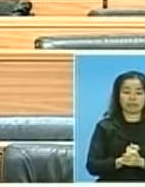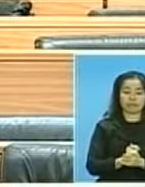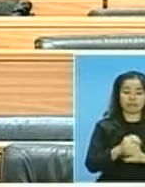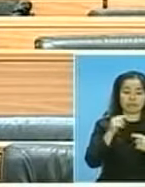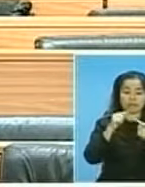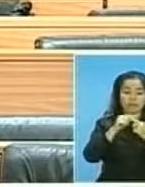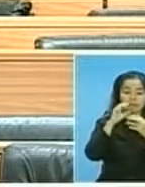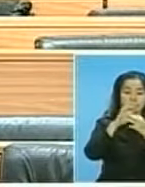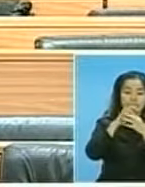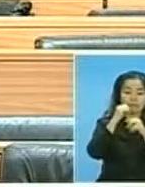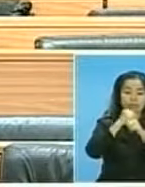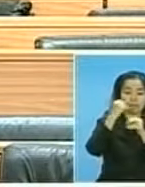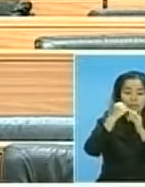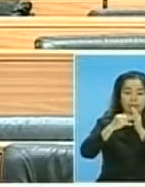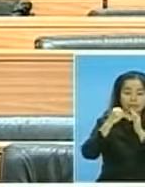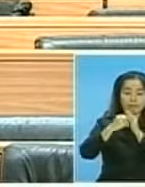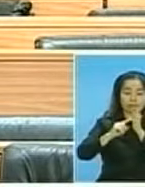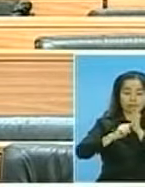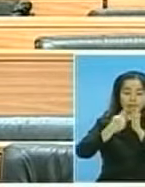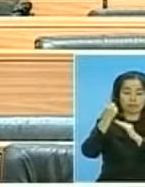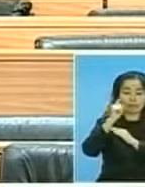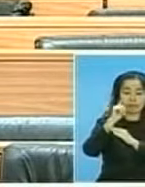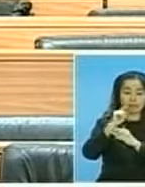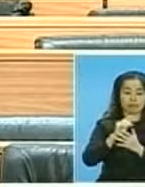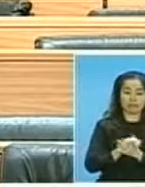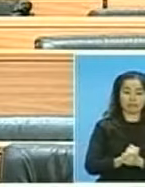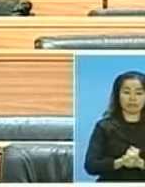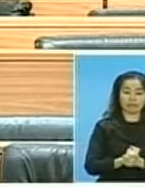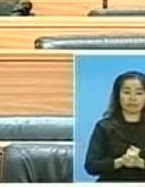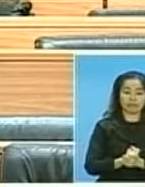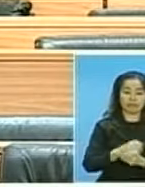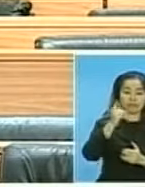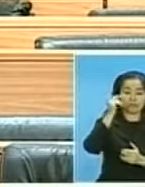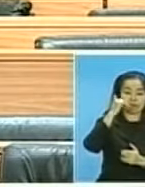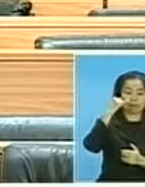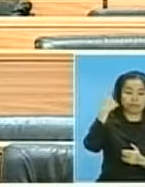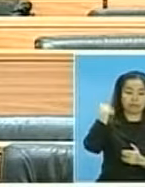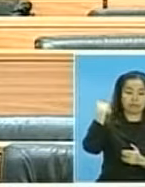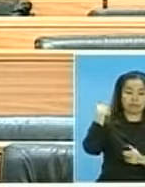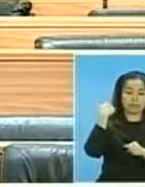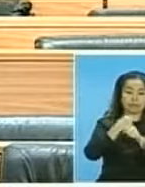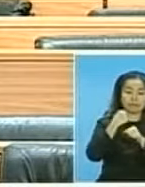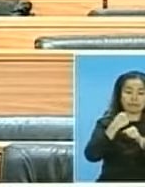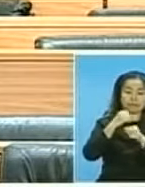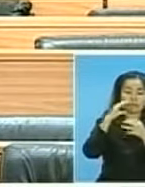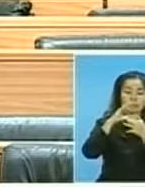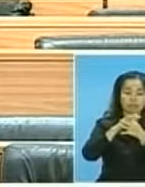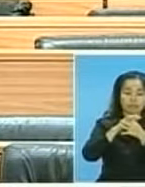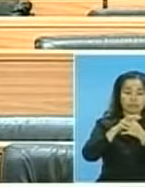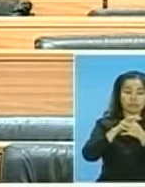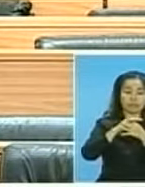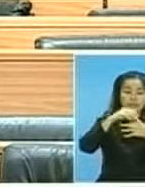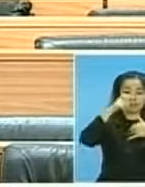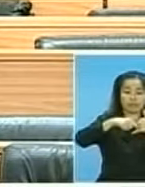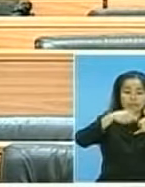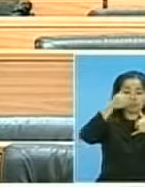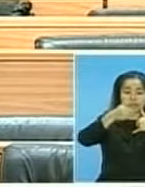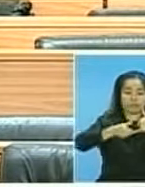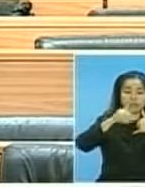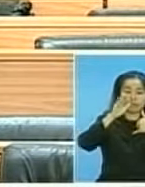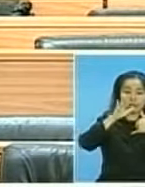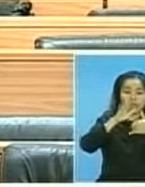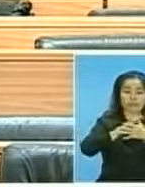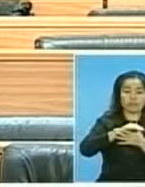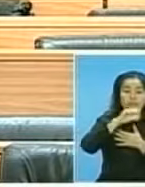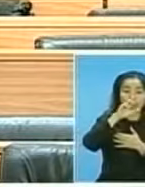การส่งสัญญาณที่ผิดพลาดนั้นก็คือว่าอาจจะมีการไปยกร่างคุณสมบัติของสมาชิกสภาผู้แทนราษฎ